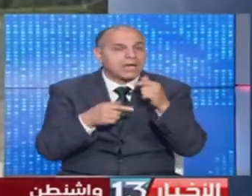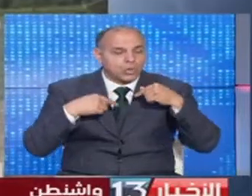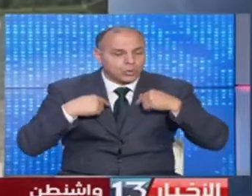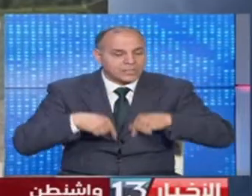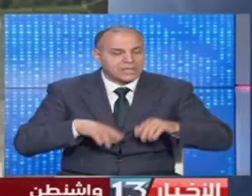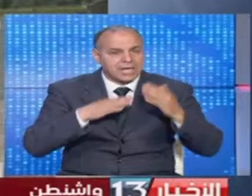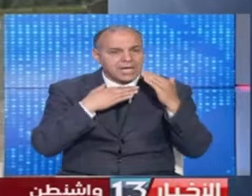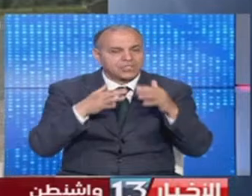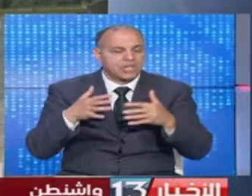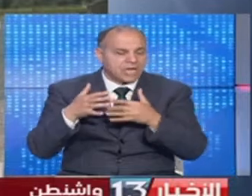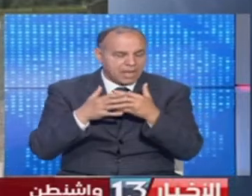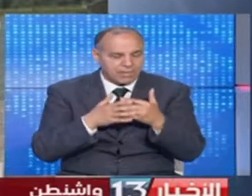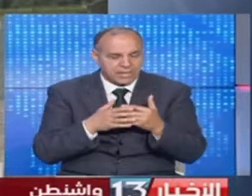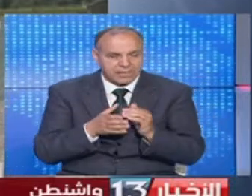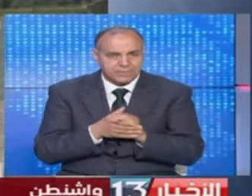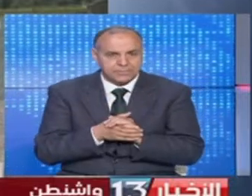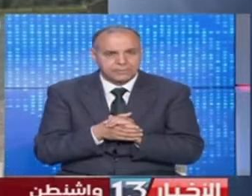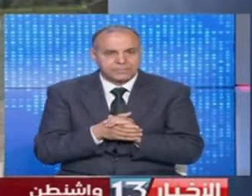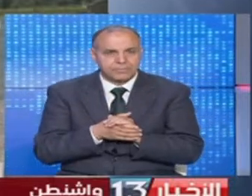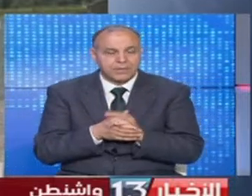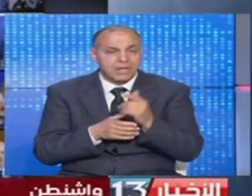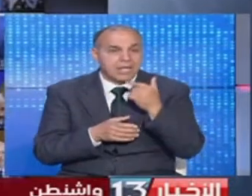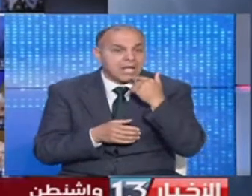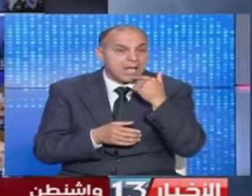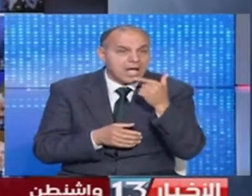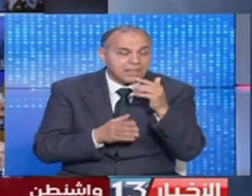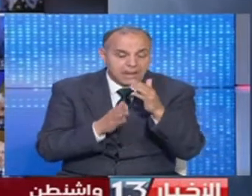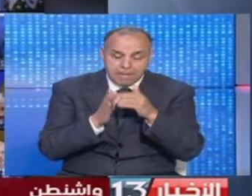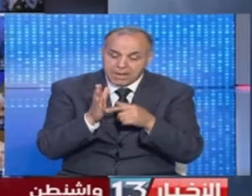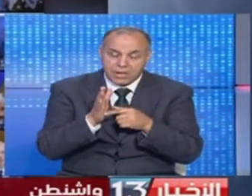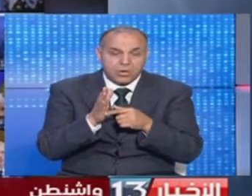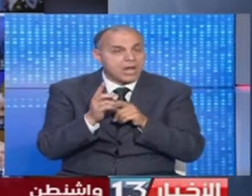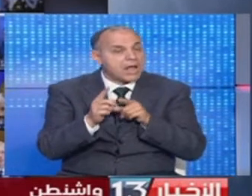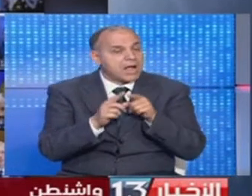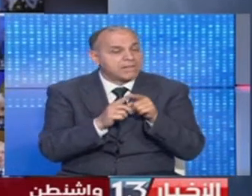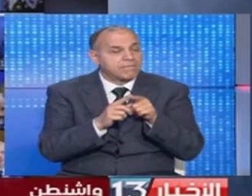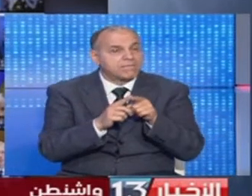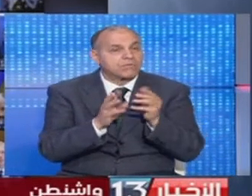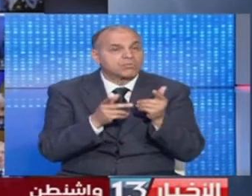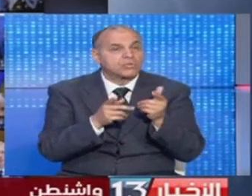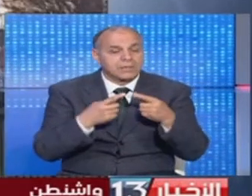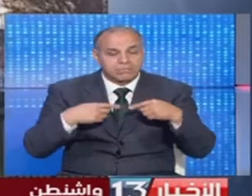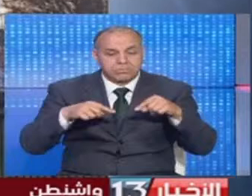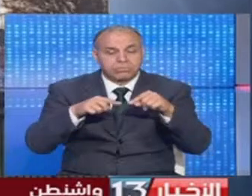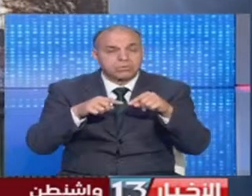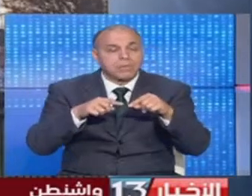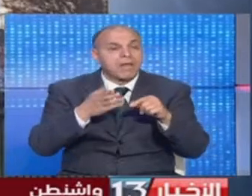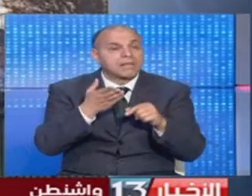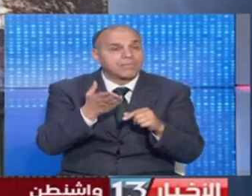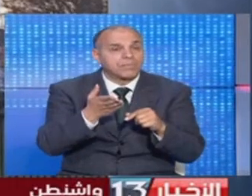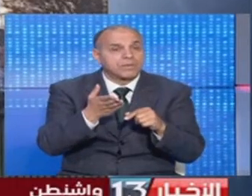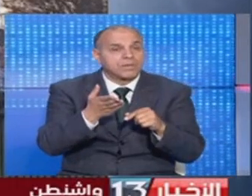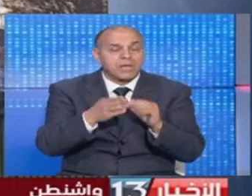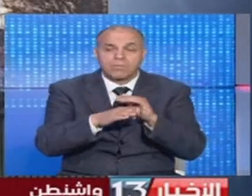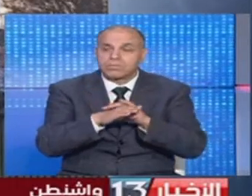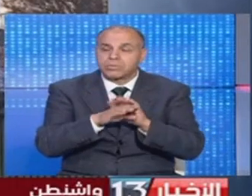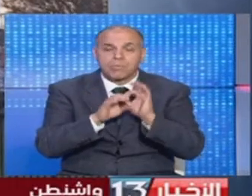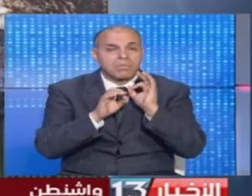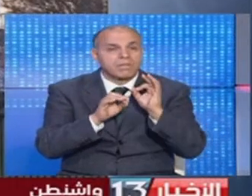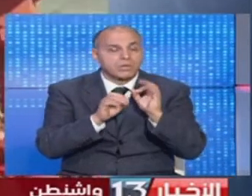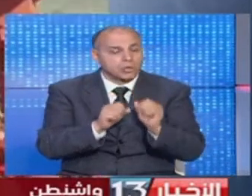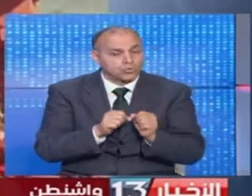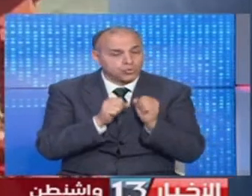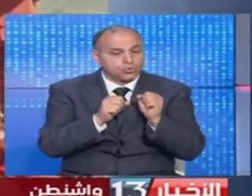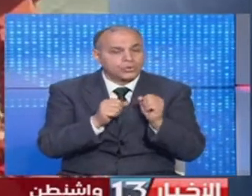وزاره الخارجيه الامريكيه وتضمن البيان ان الهدف الاساسي من انعقاد القمه هي تجسد بحشد